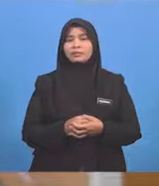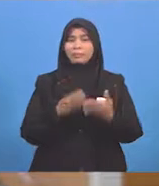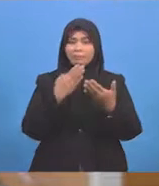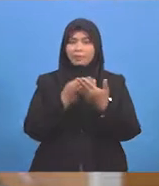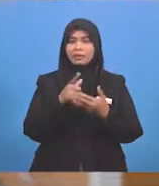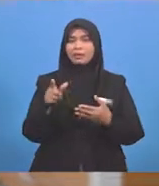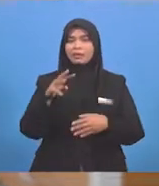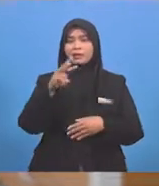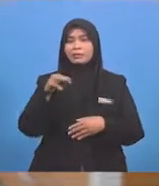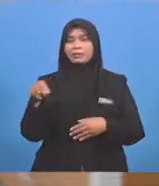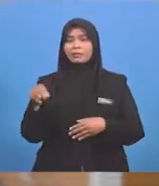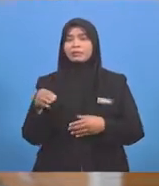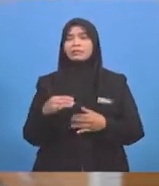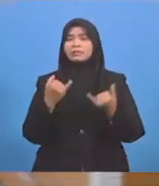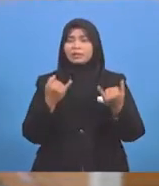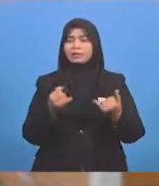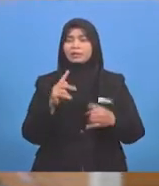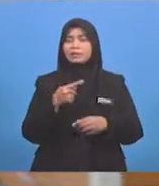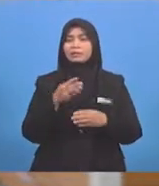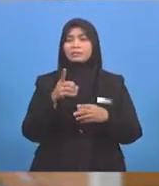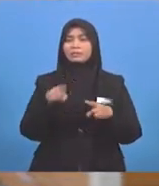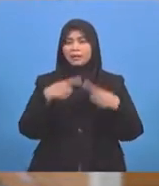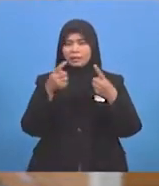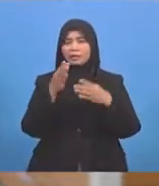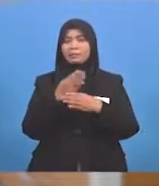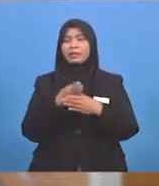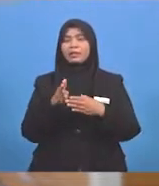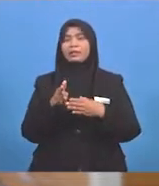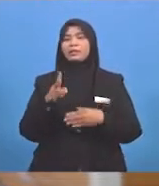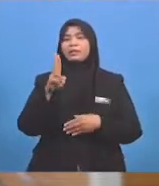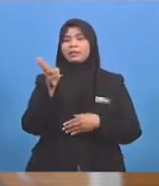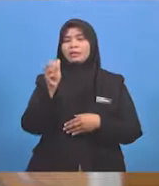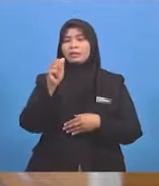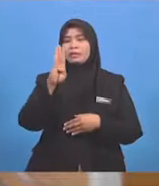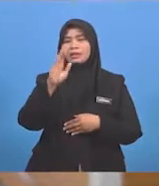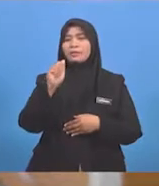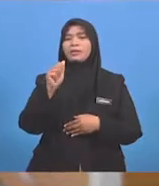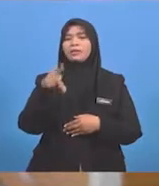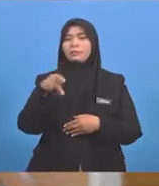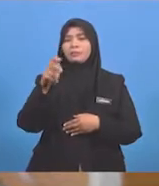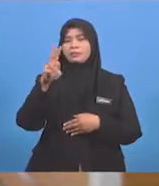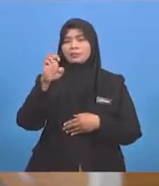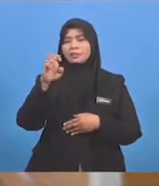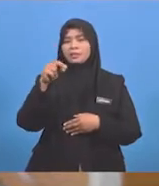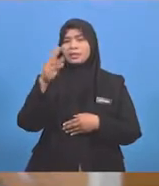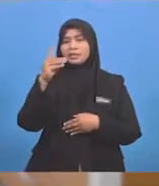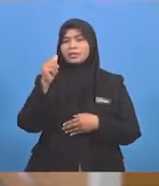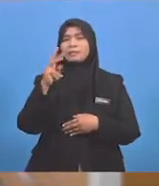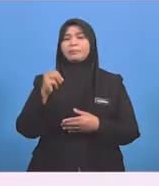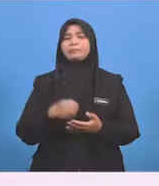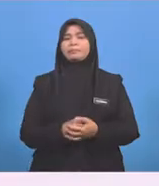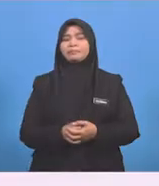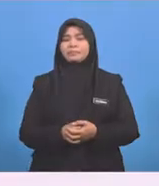Baiklah murid-murid, sekarang kita ke bahagian haba pendam tentu. Kita lihat kepada definisi dahulu.